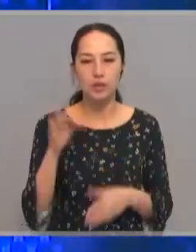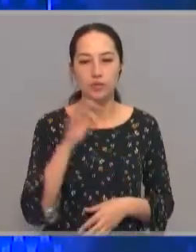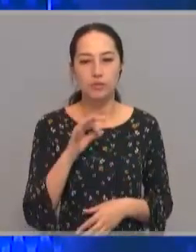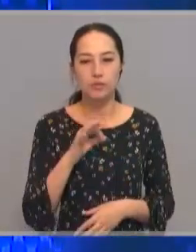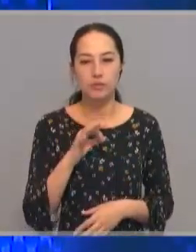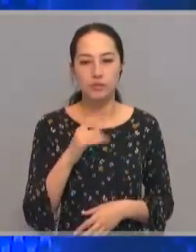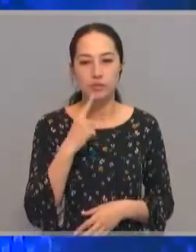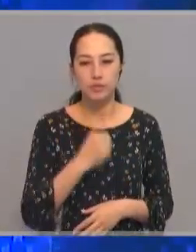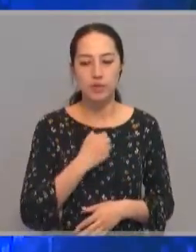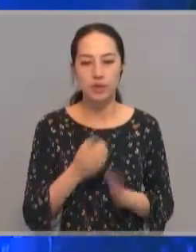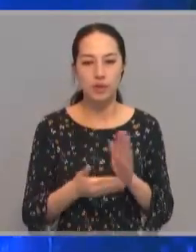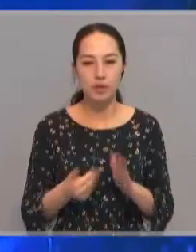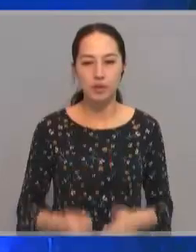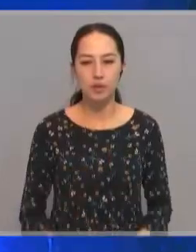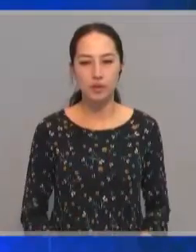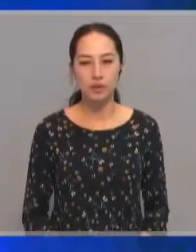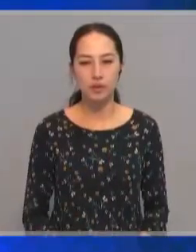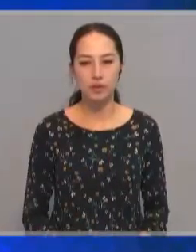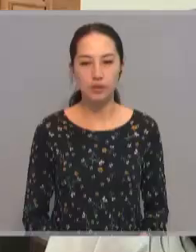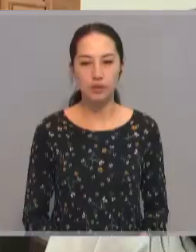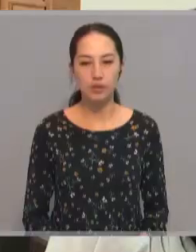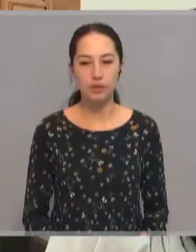әскерге шақыру төңірегінде өрбіді.